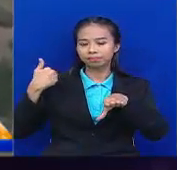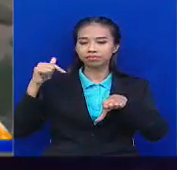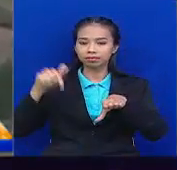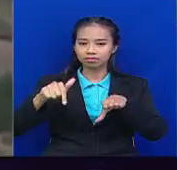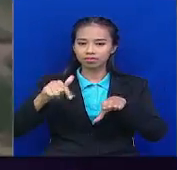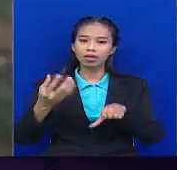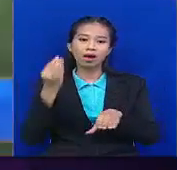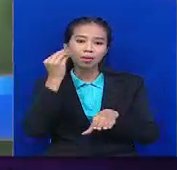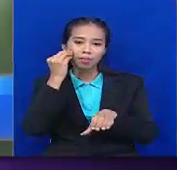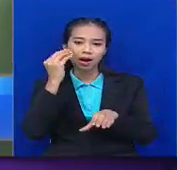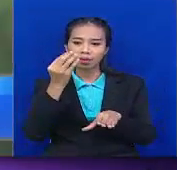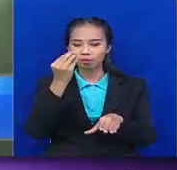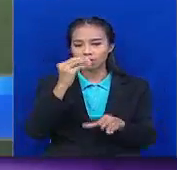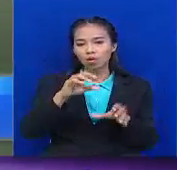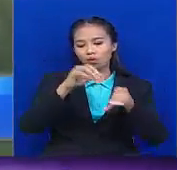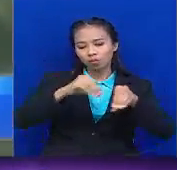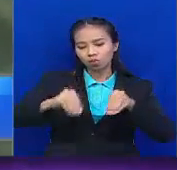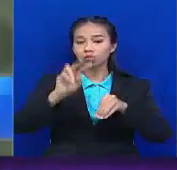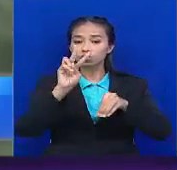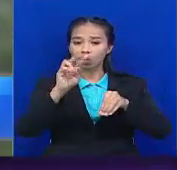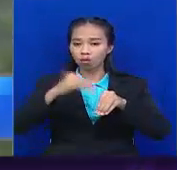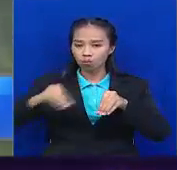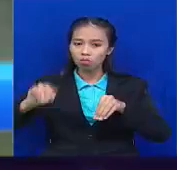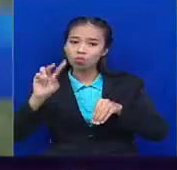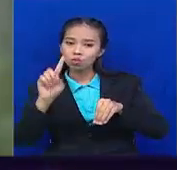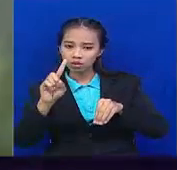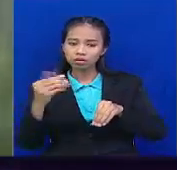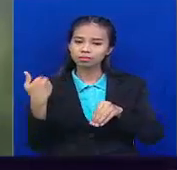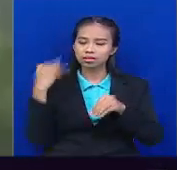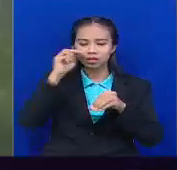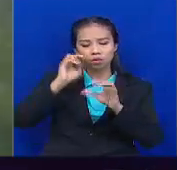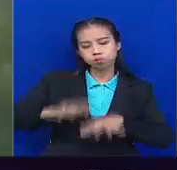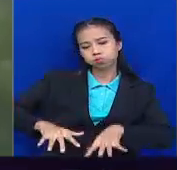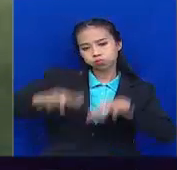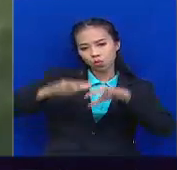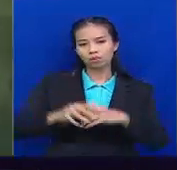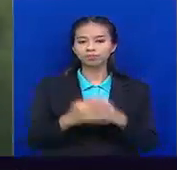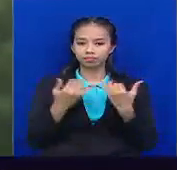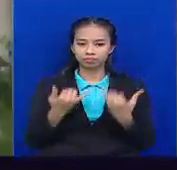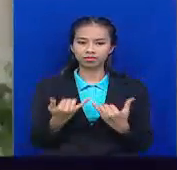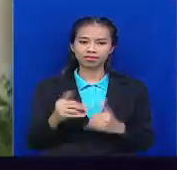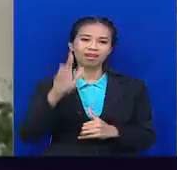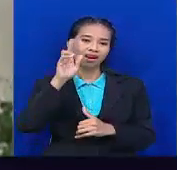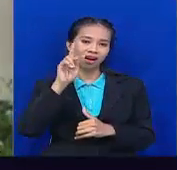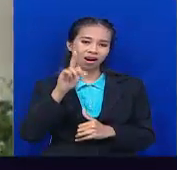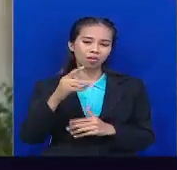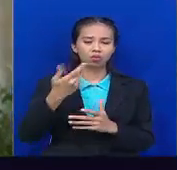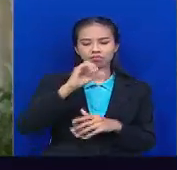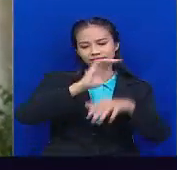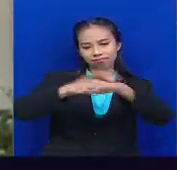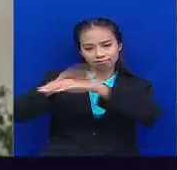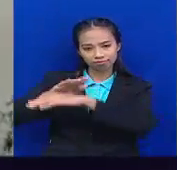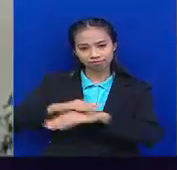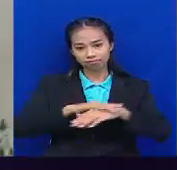ขอนหมู่ที่1ตำบลปัวเจ้าหน้าที่องค์การบริหารส่วนตำบลและกำนันใช้หอกระจายข่าวประจำหมู่บ้านแจ้งให้ประชาชน